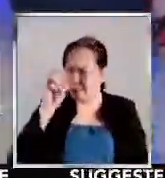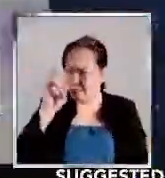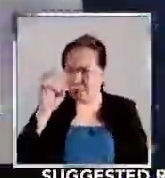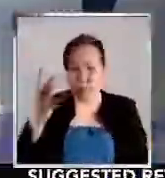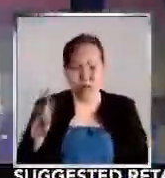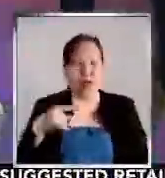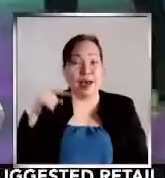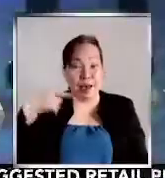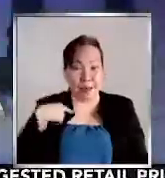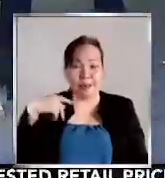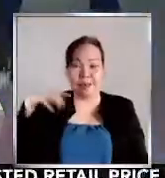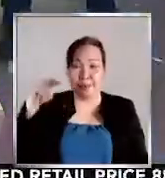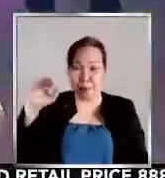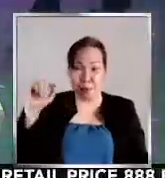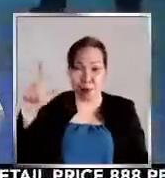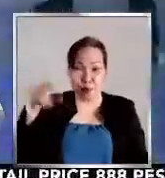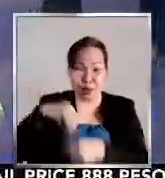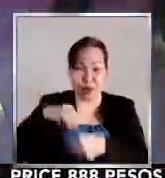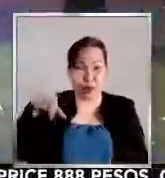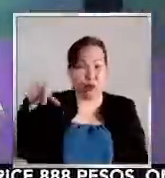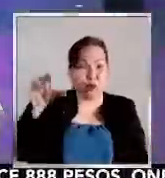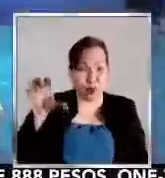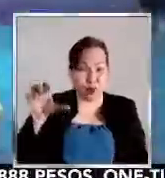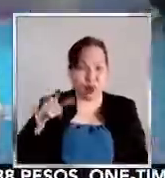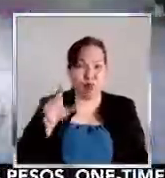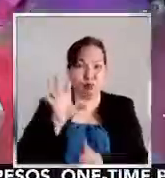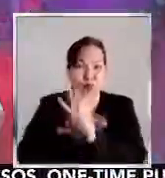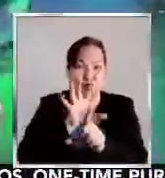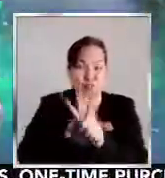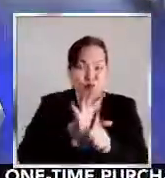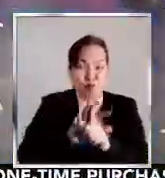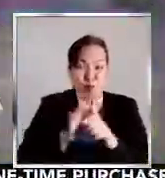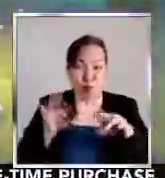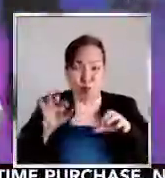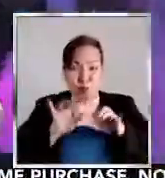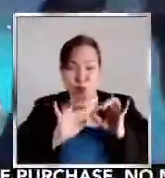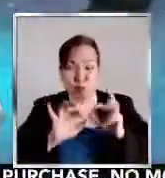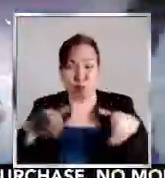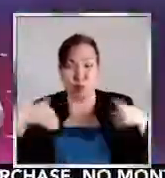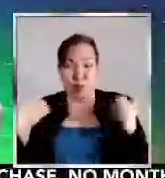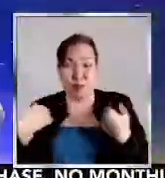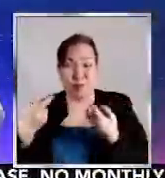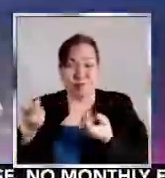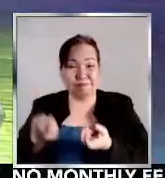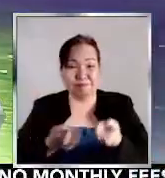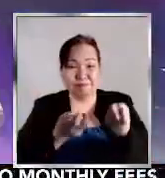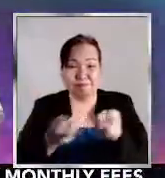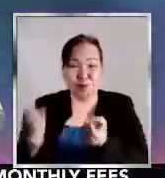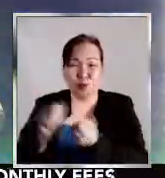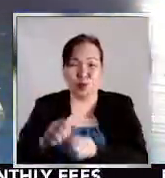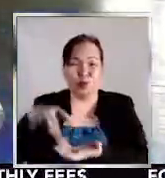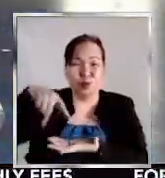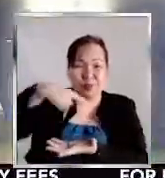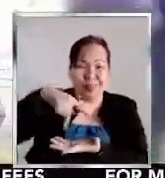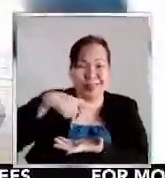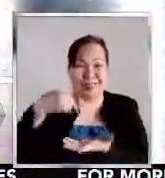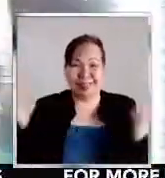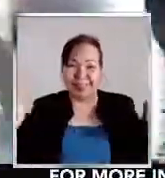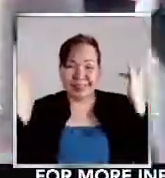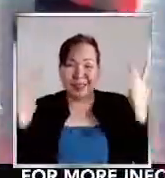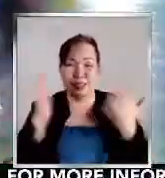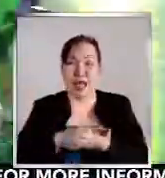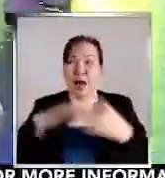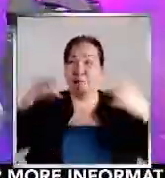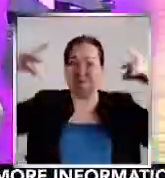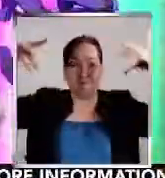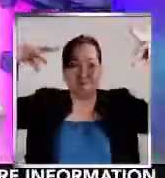Quezon City kung saan dinudumog ngayon ng mga kabataan ang roller disco na ito. Bukod sa colorful lights, may enjoy